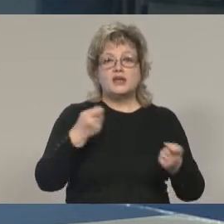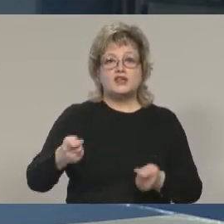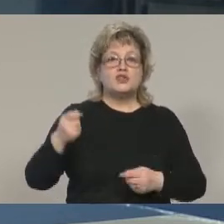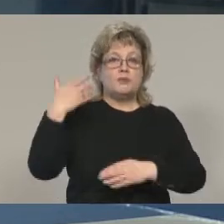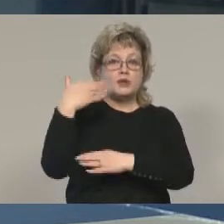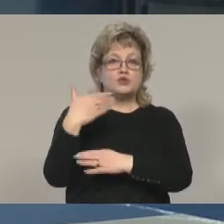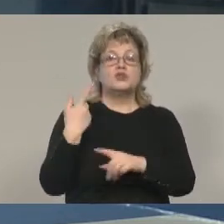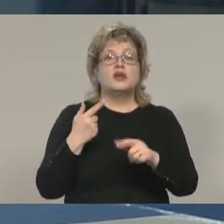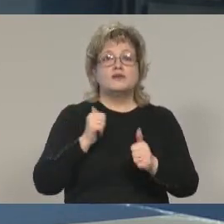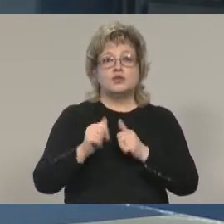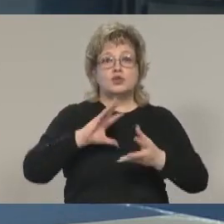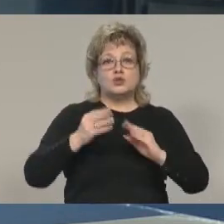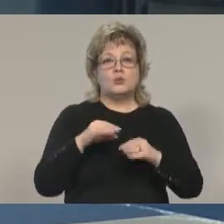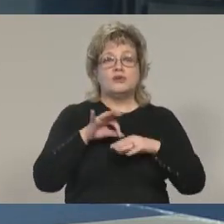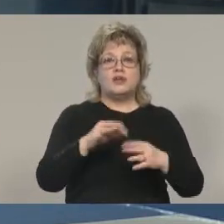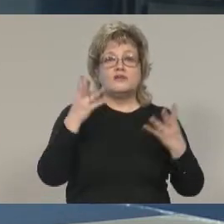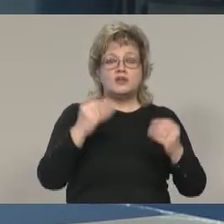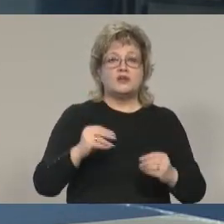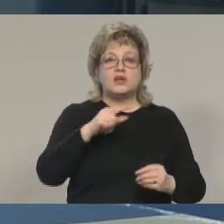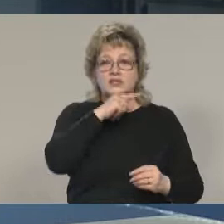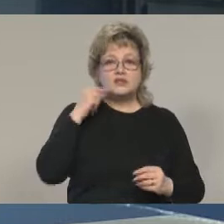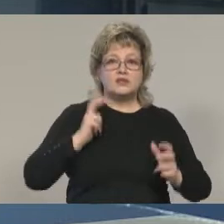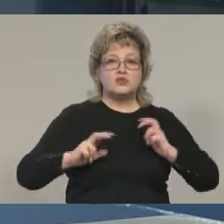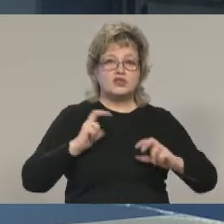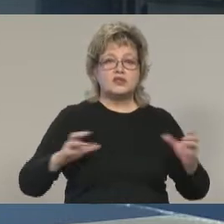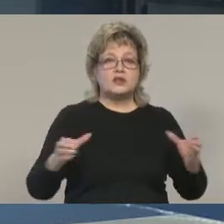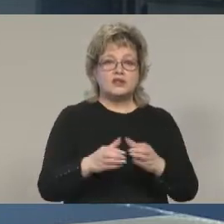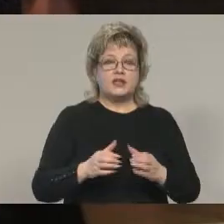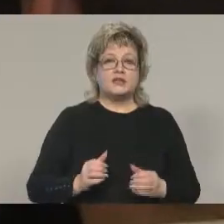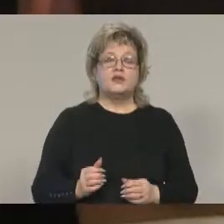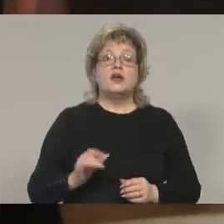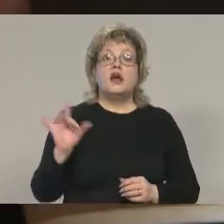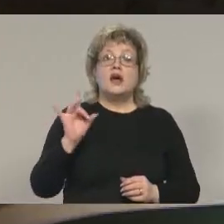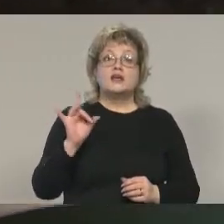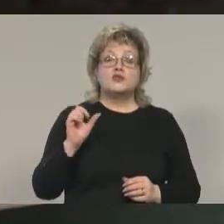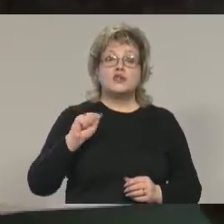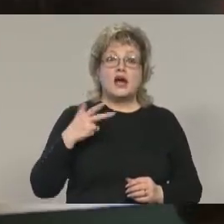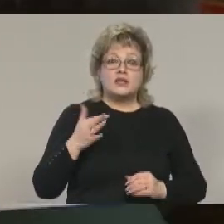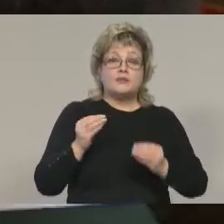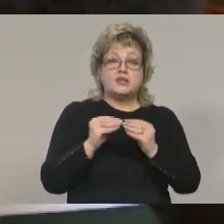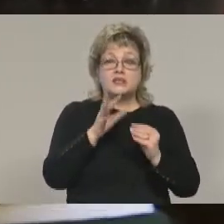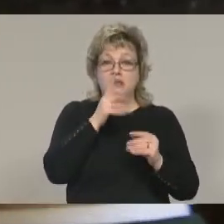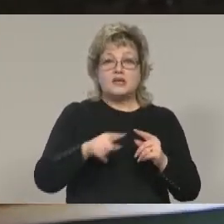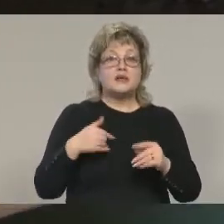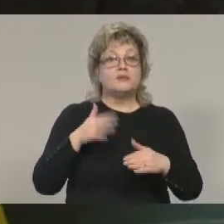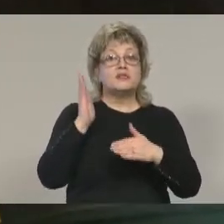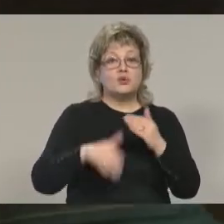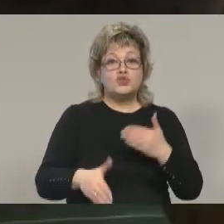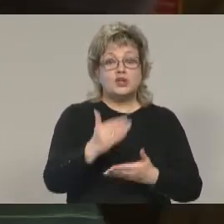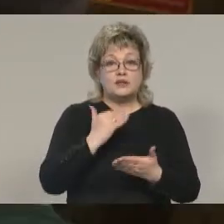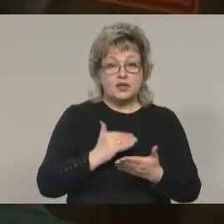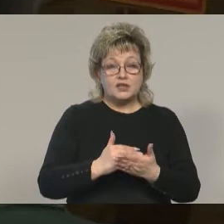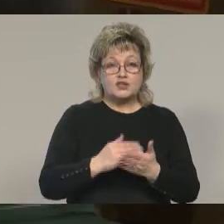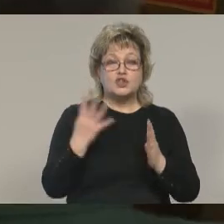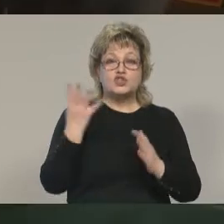полотнище. Итоги конкурса подвели в День российских студенческих отрядов. На Ростовской атомной станции десятилетия мы закончили, наконец-то четвертый